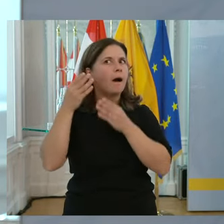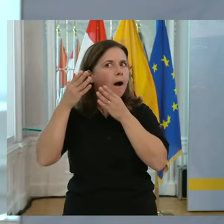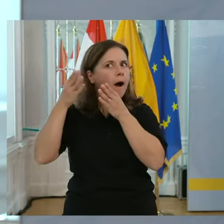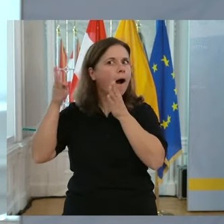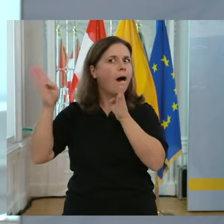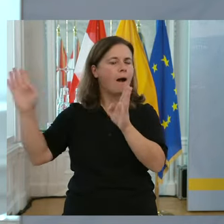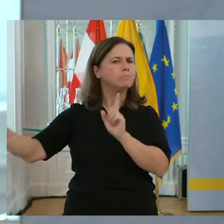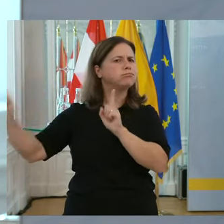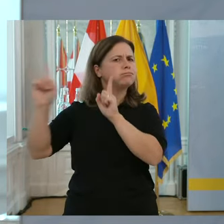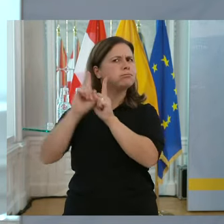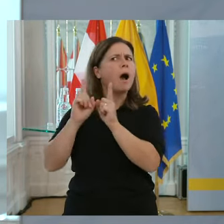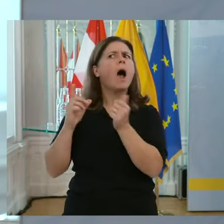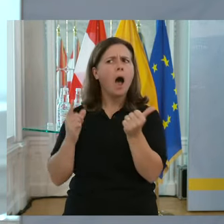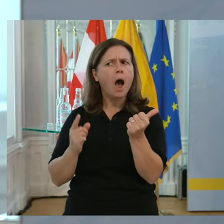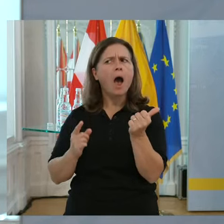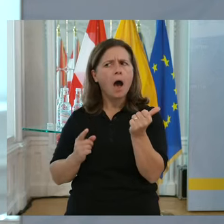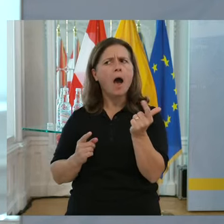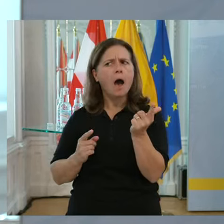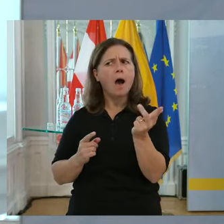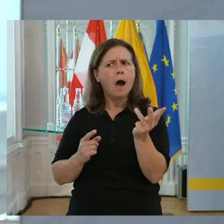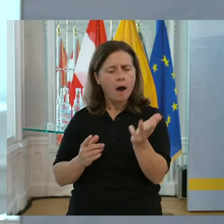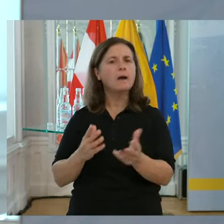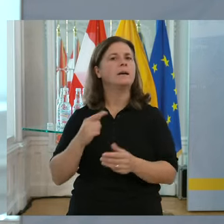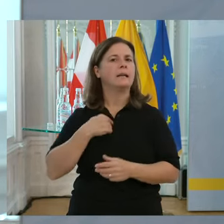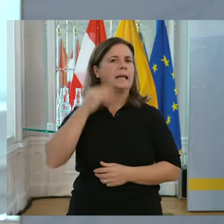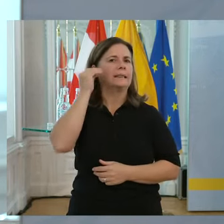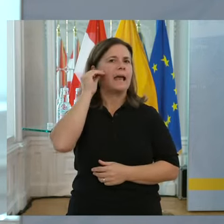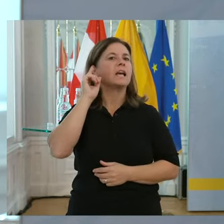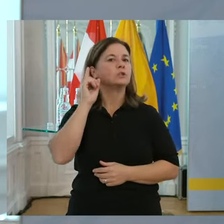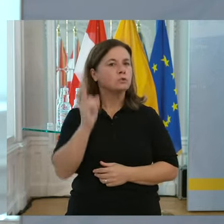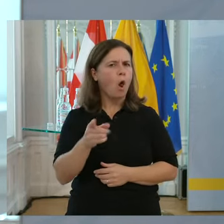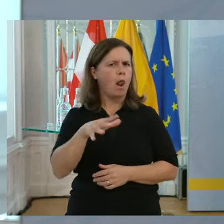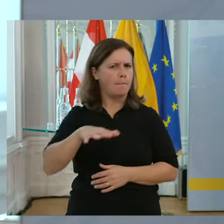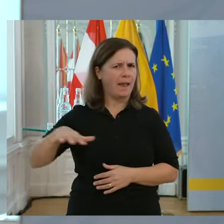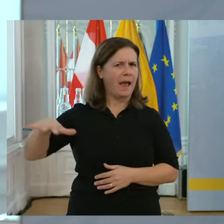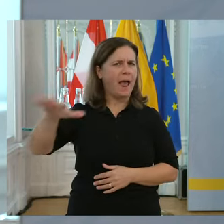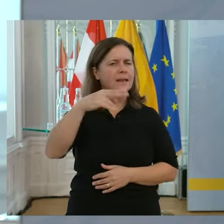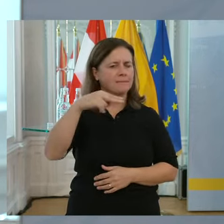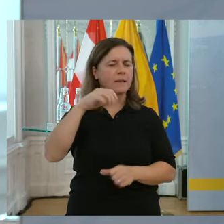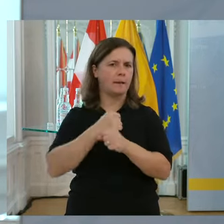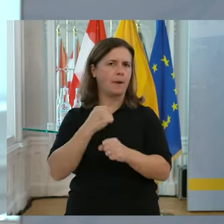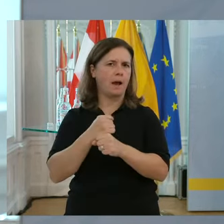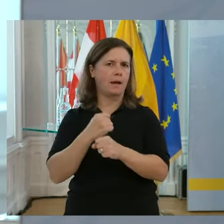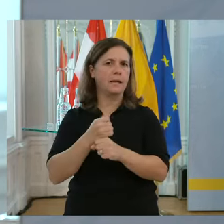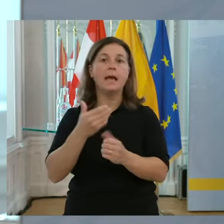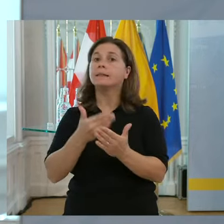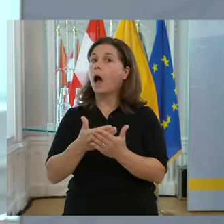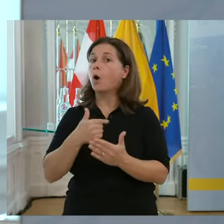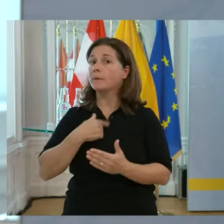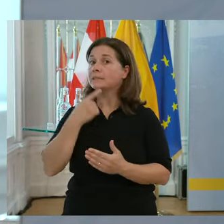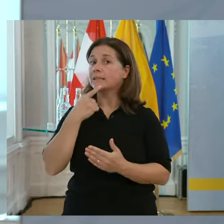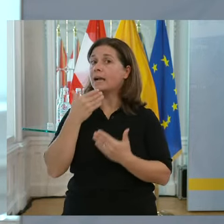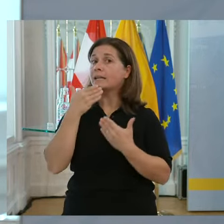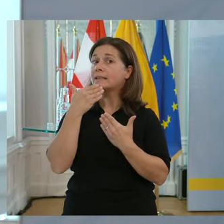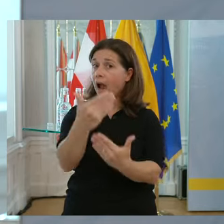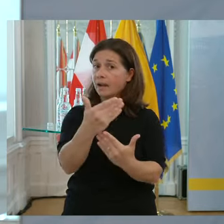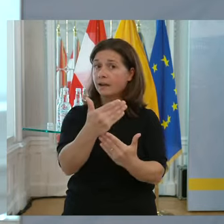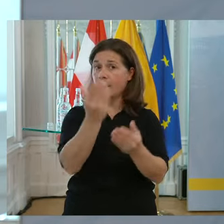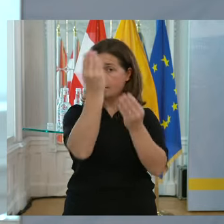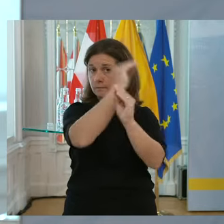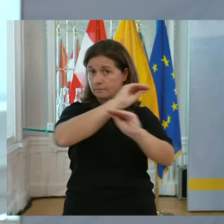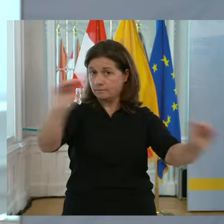offenes Ohr finden. Weil ich denke, wir sollten hier in diesem Bereich weitermachen. Und deswegen kann ich nur ein Danke an Sie